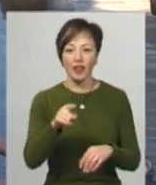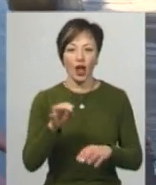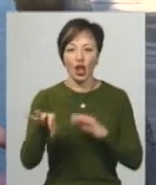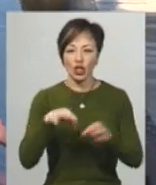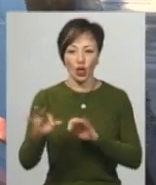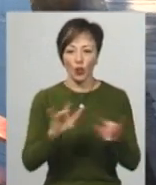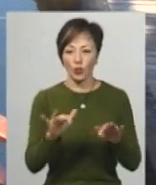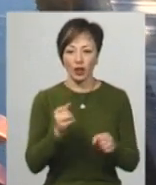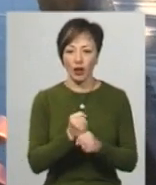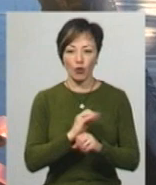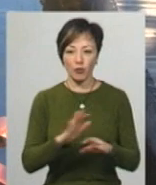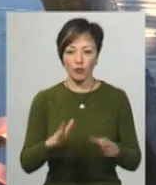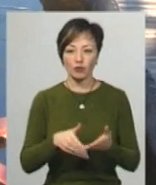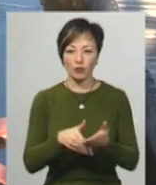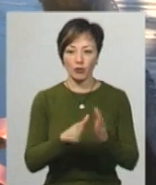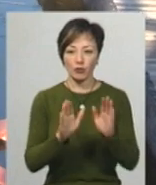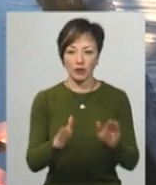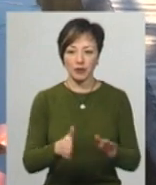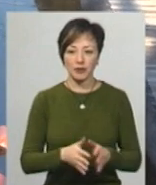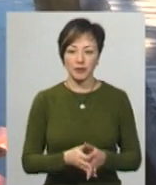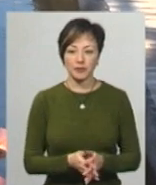Ви зрозуміли?